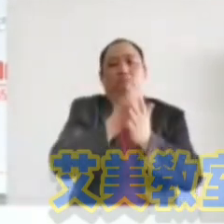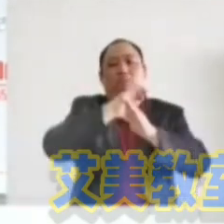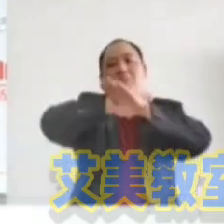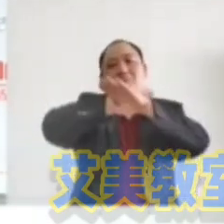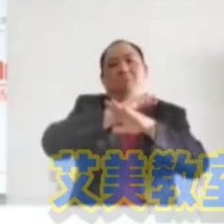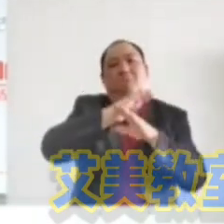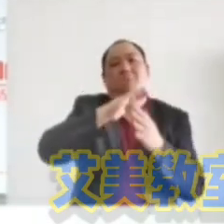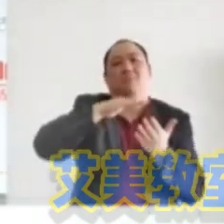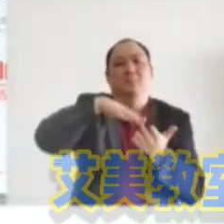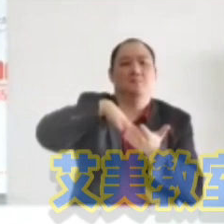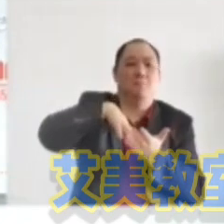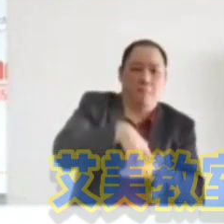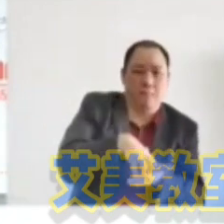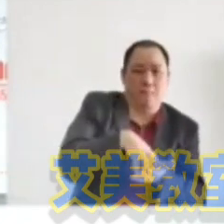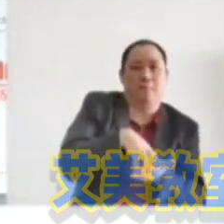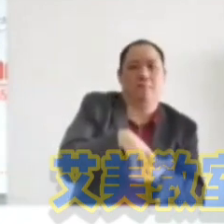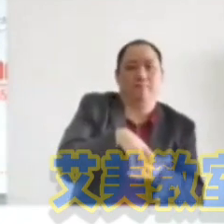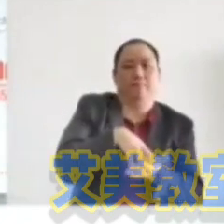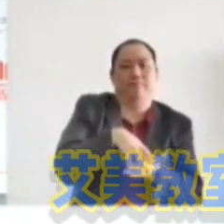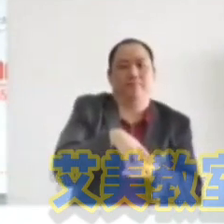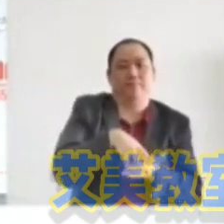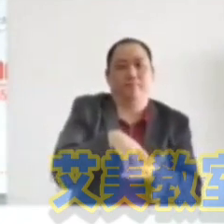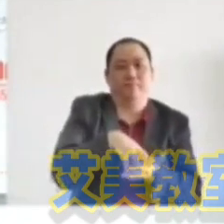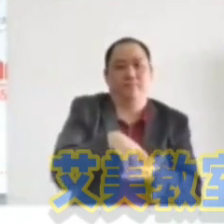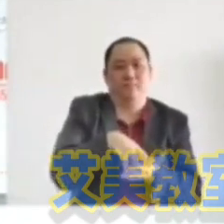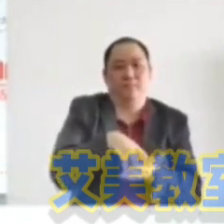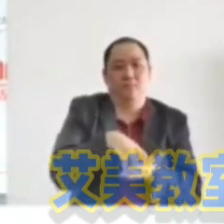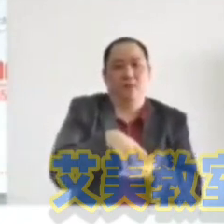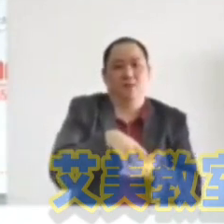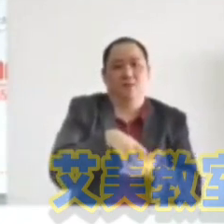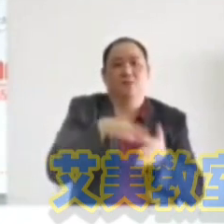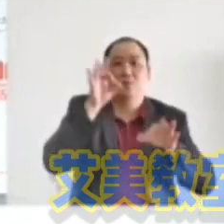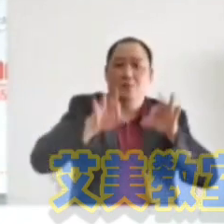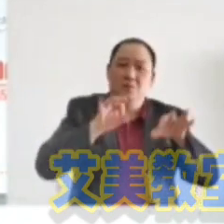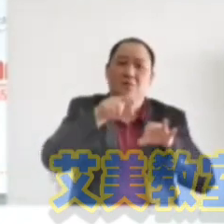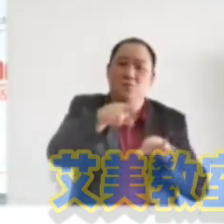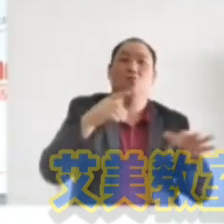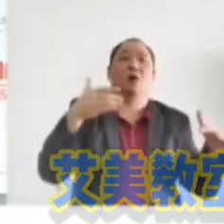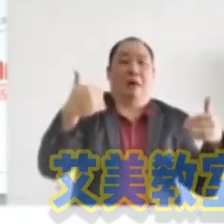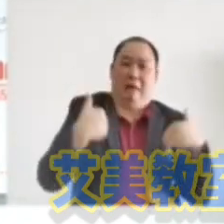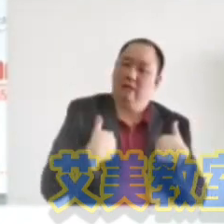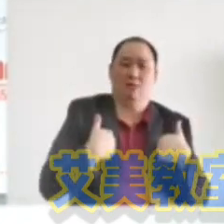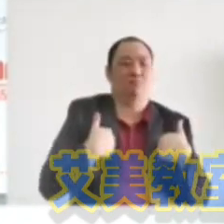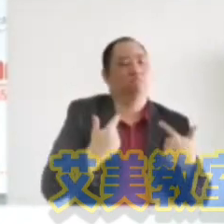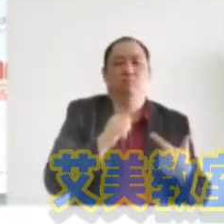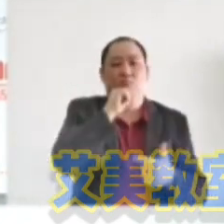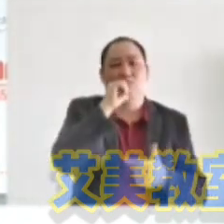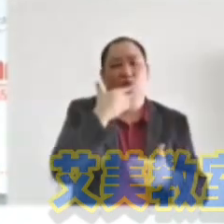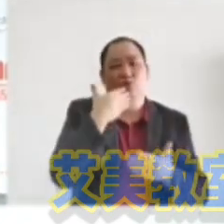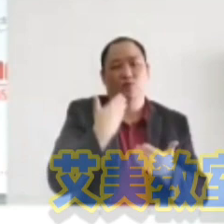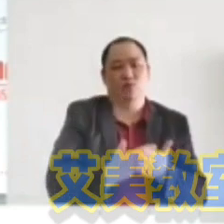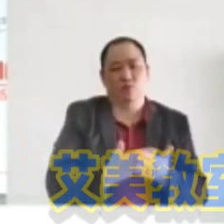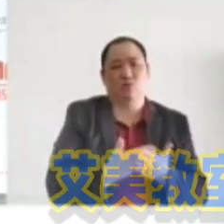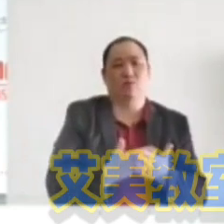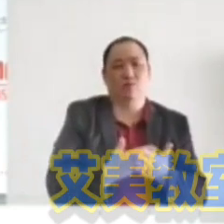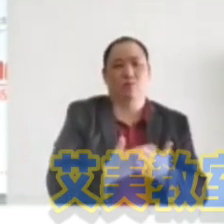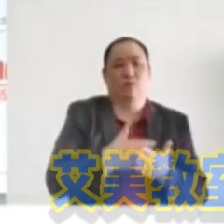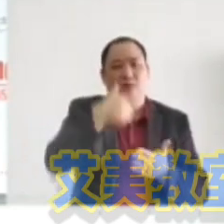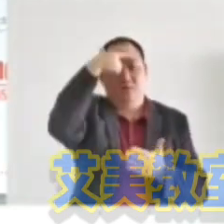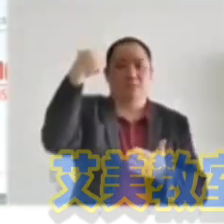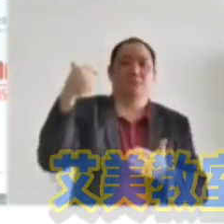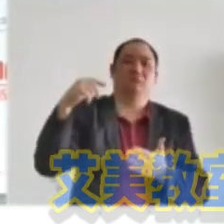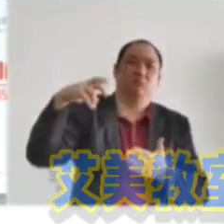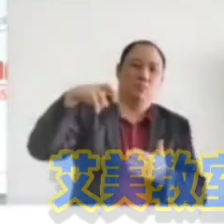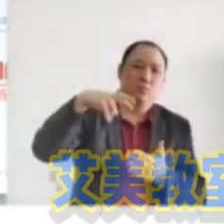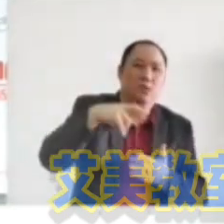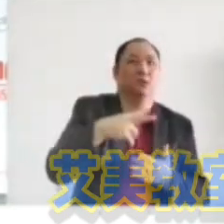个水平线。 OK， 那如果免疫细胞过低，相信大家都知道不是一件好事，对吗？那免疫